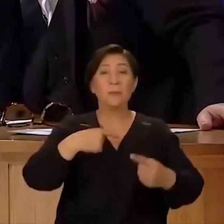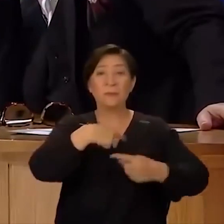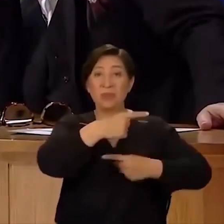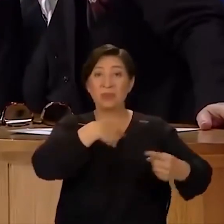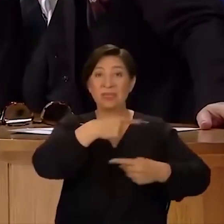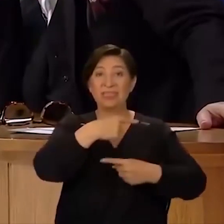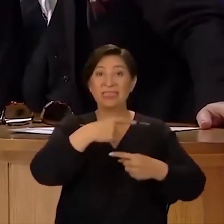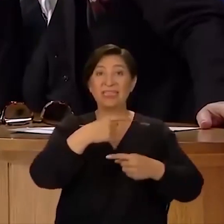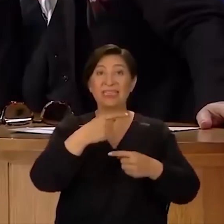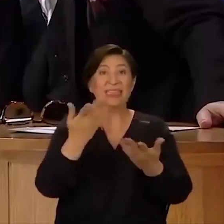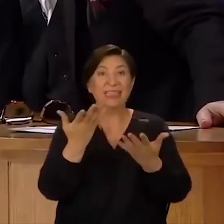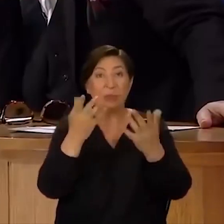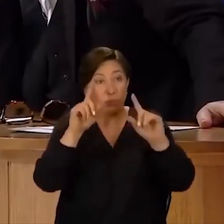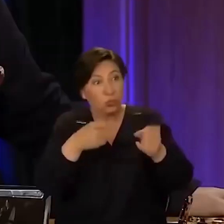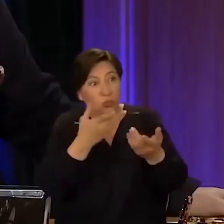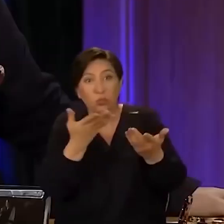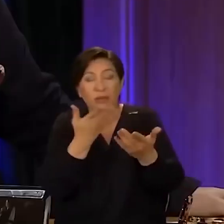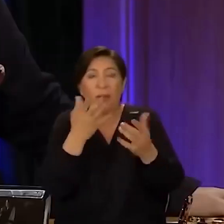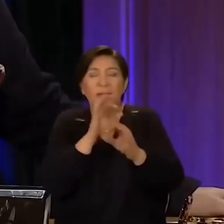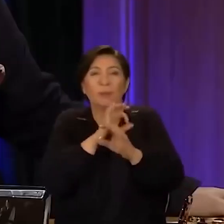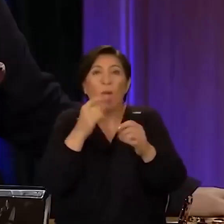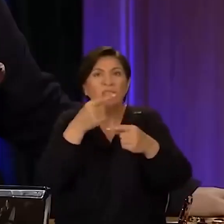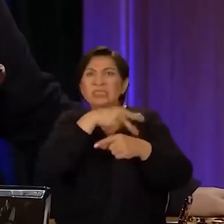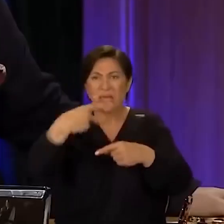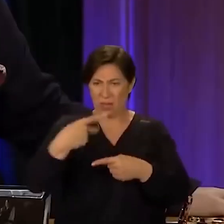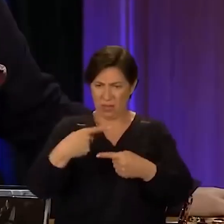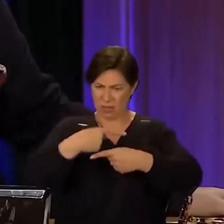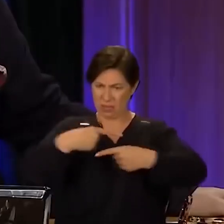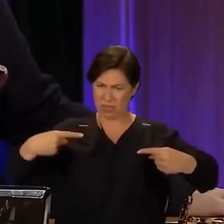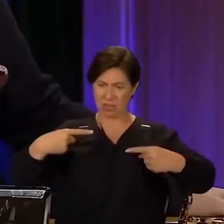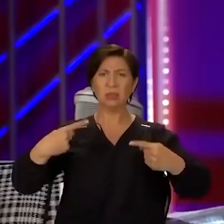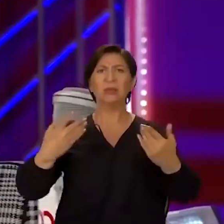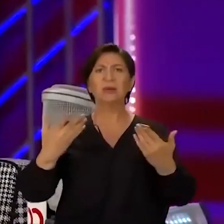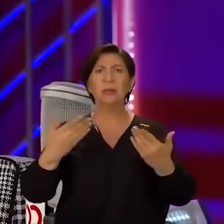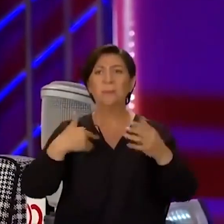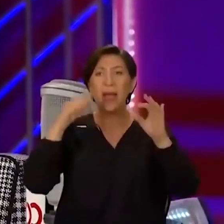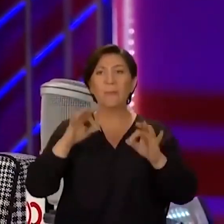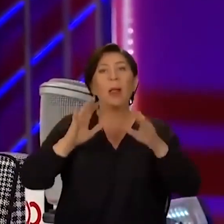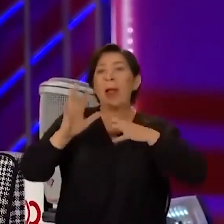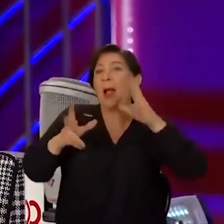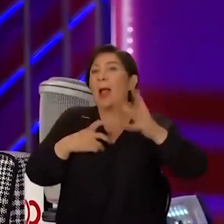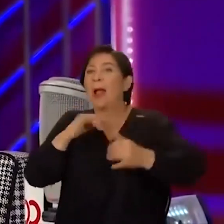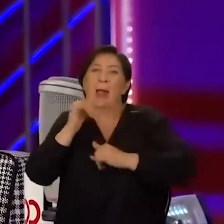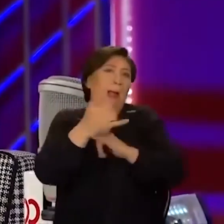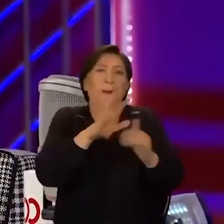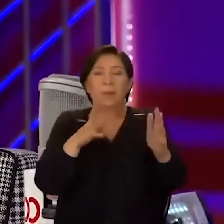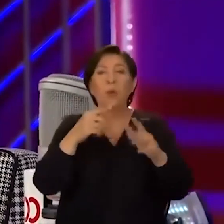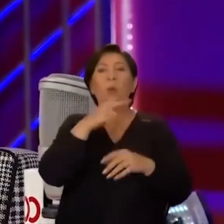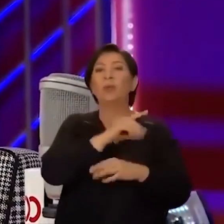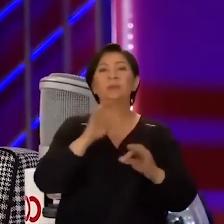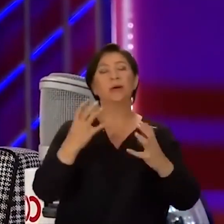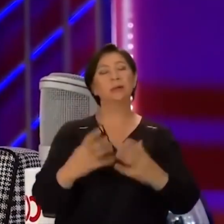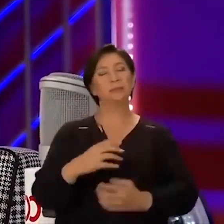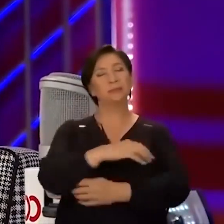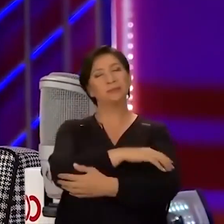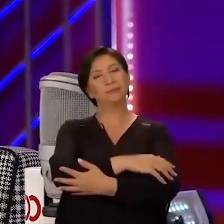birbirinize ne buluyorsunuz bu kadar iki üç ayrı insanlarsınız beni Çünkü biliyorsun ben sürekli yapar alana da böyle bir